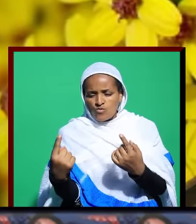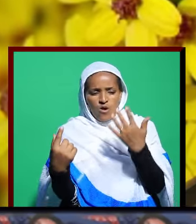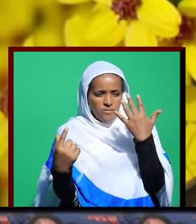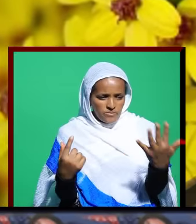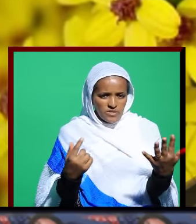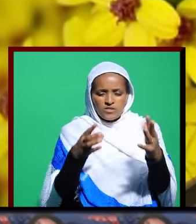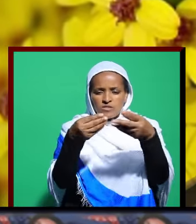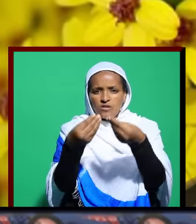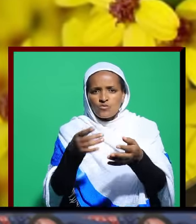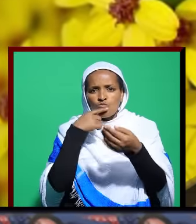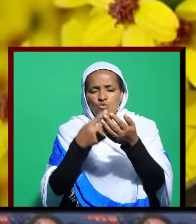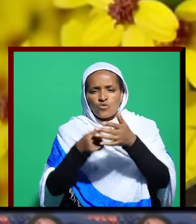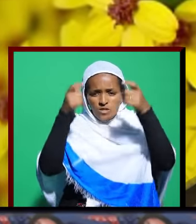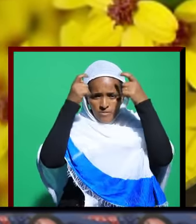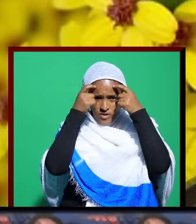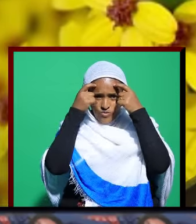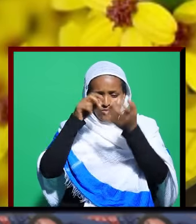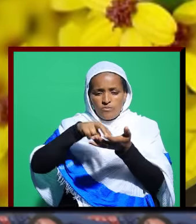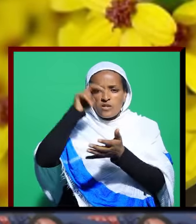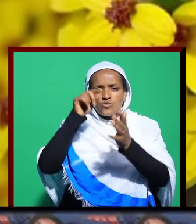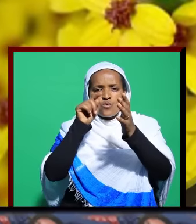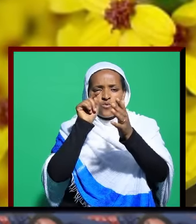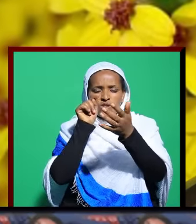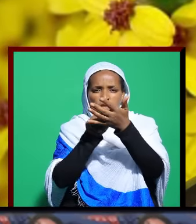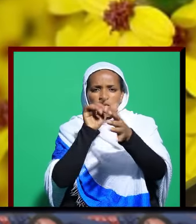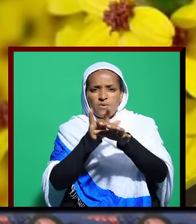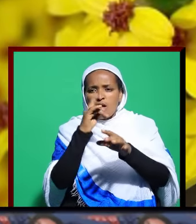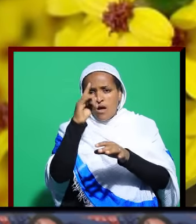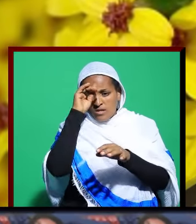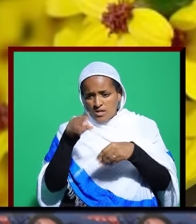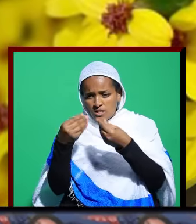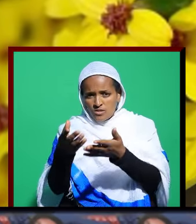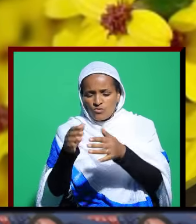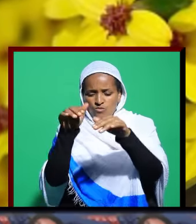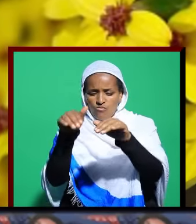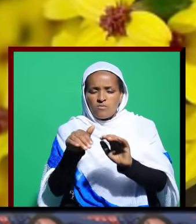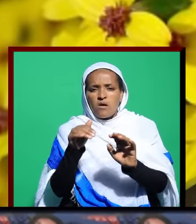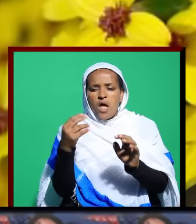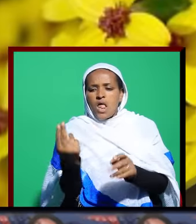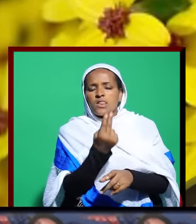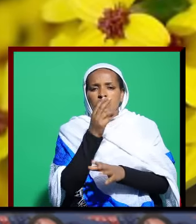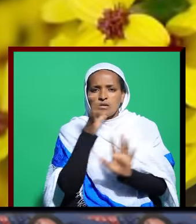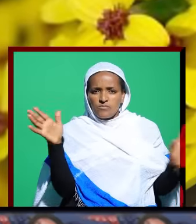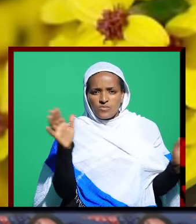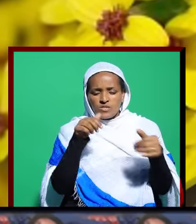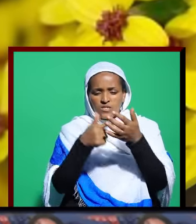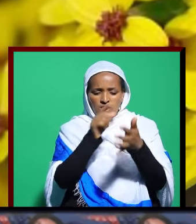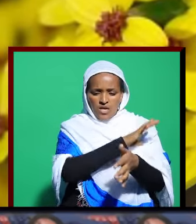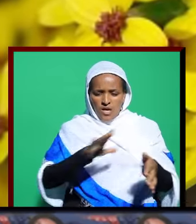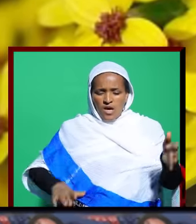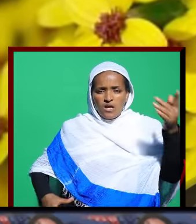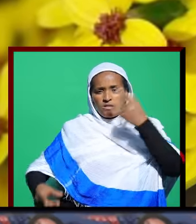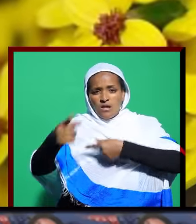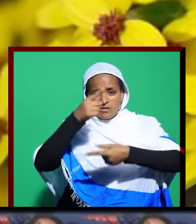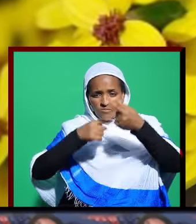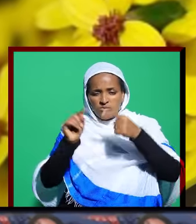ሁለት፣ ለአንዱ አምስት ሰጠው ብሎ ስለ መክሊቱ የሚያነሳው ነጥብ ላይ አንድ የተሰጠው ቀብሮታል፣ አልተጠቀመበትም። ስለዚህ